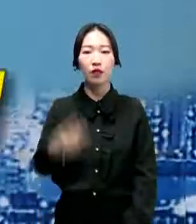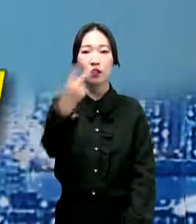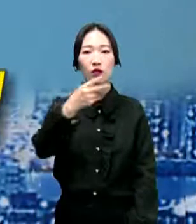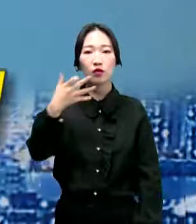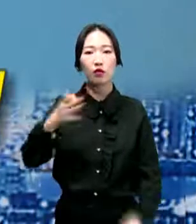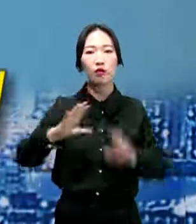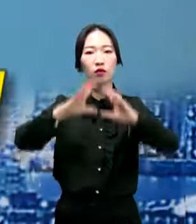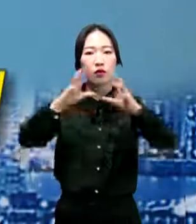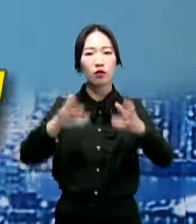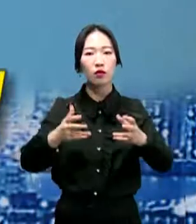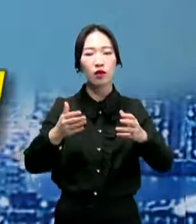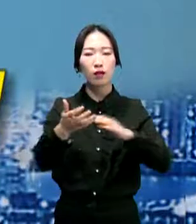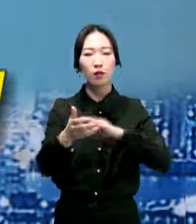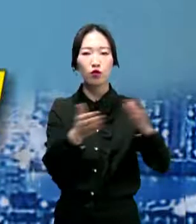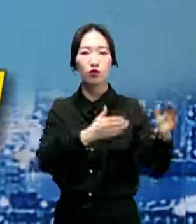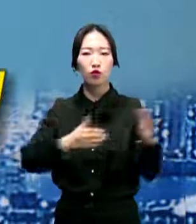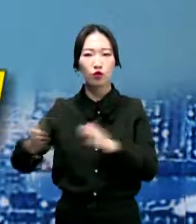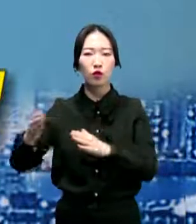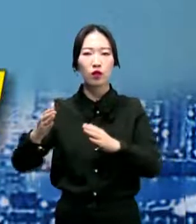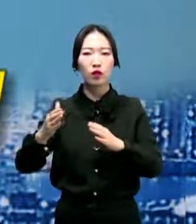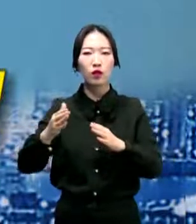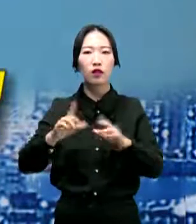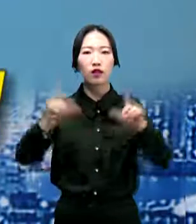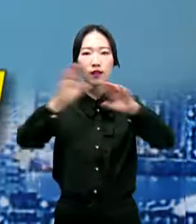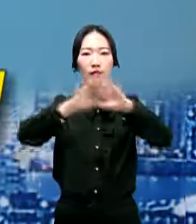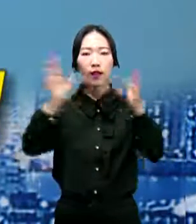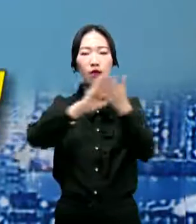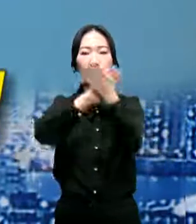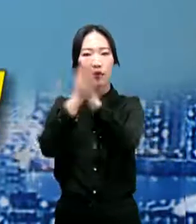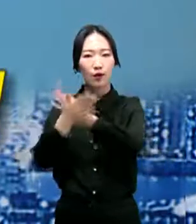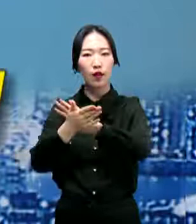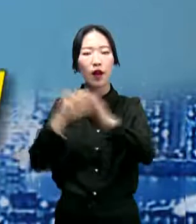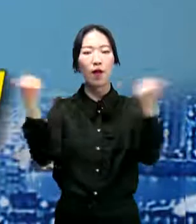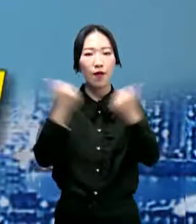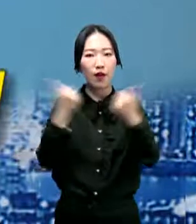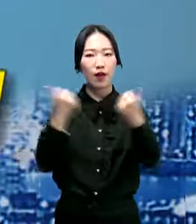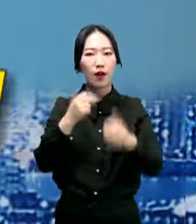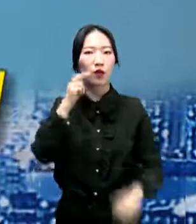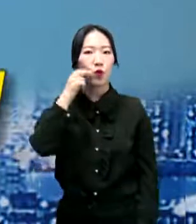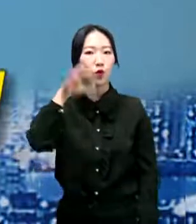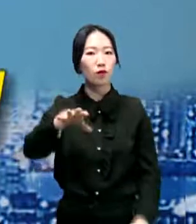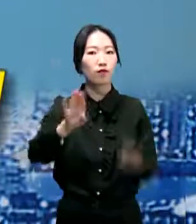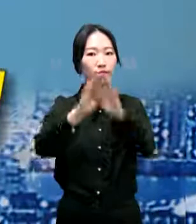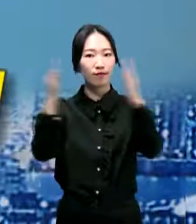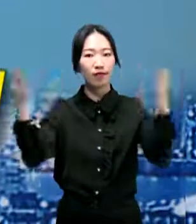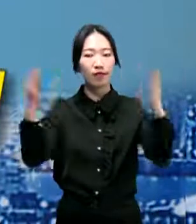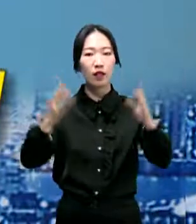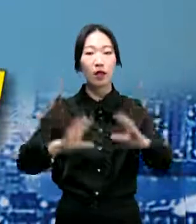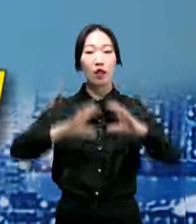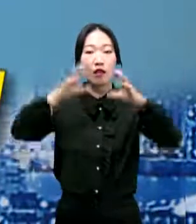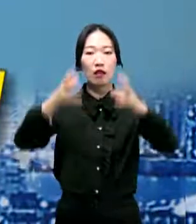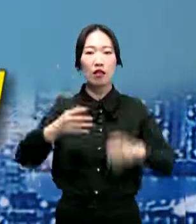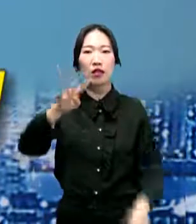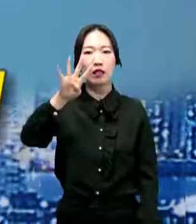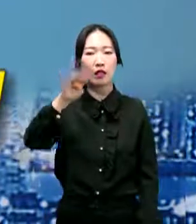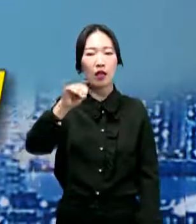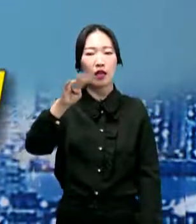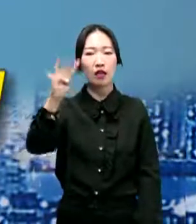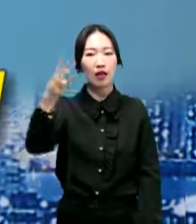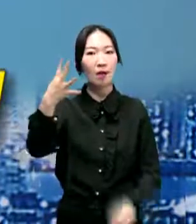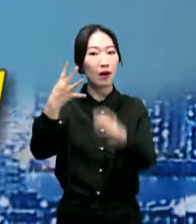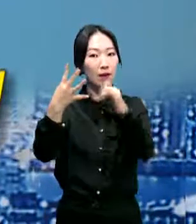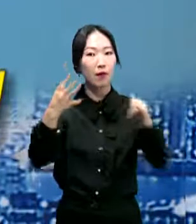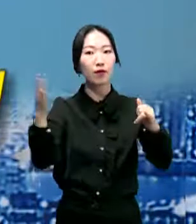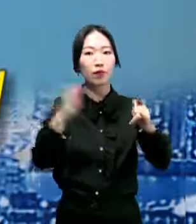2019 세계 모의 기후변화 당사국 총회가 송도 컨벤시아에서 열렸습니다. 전 세계 학생 400여 명이 참석한 이번